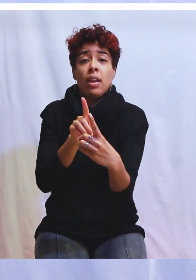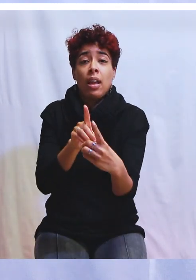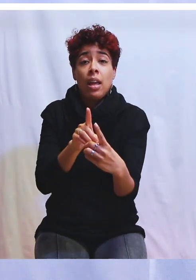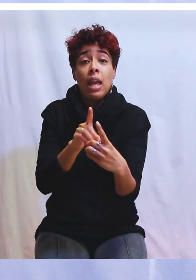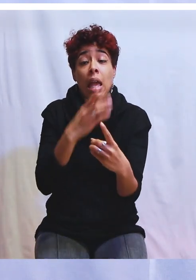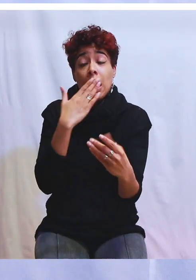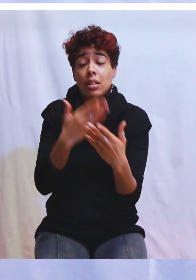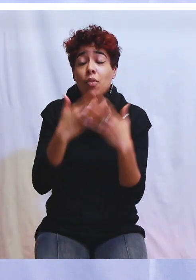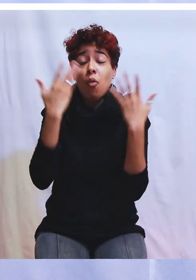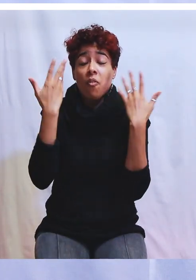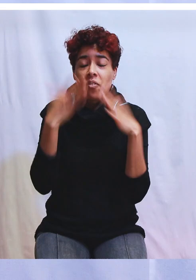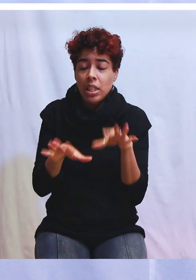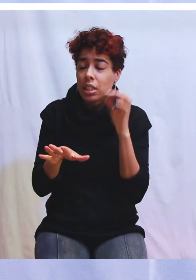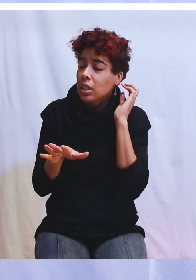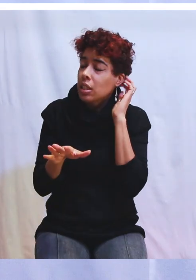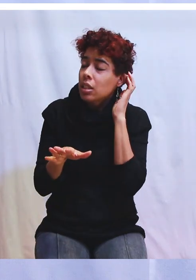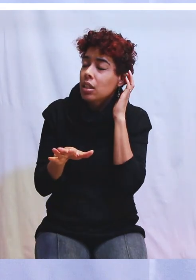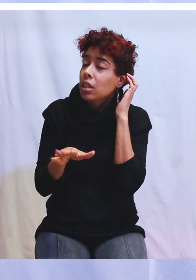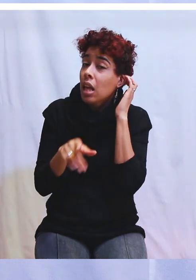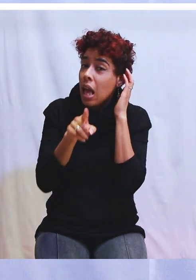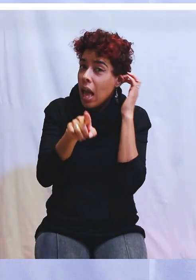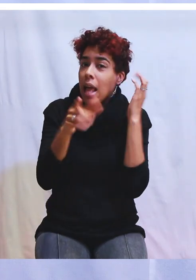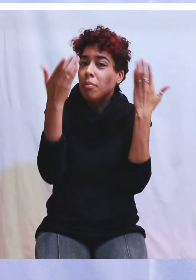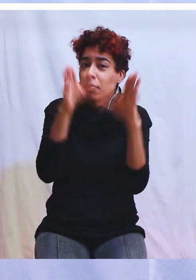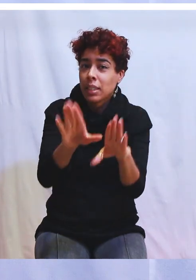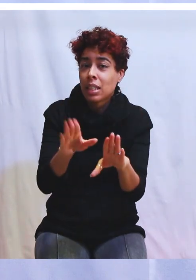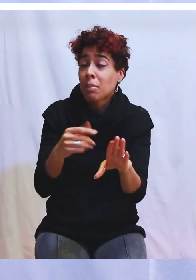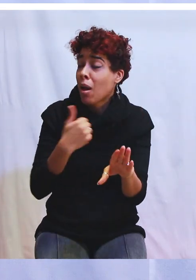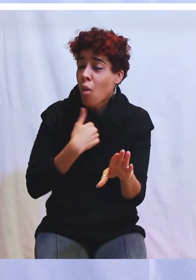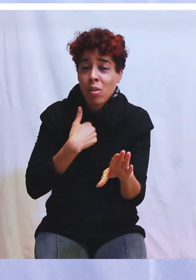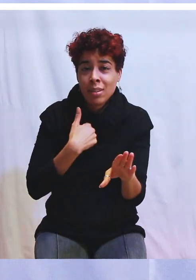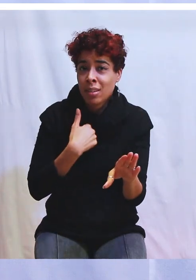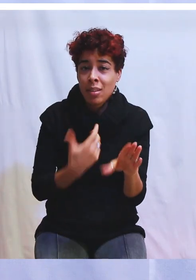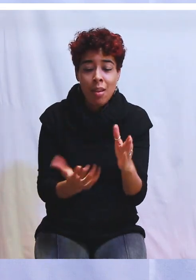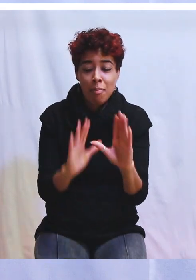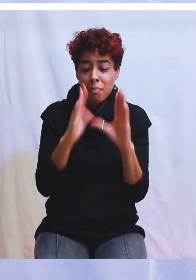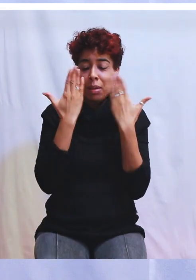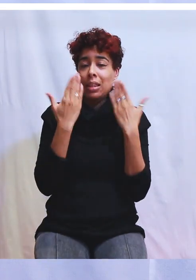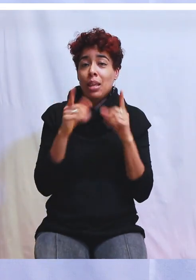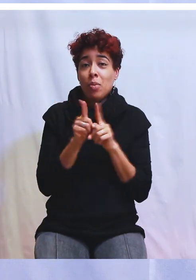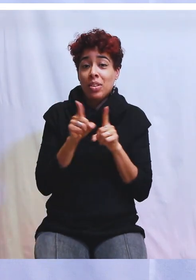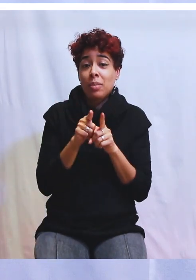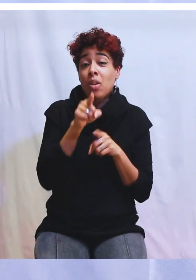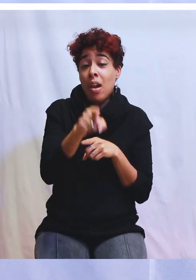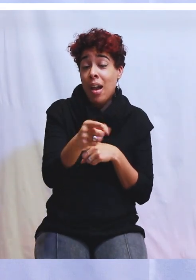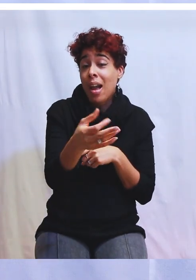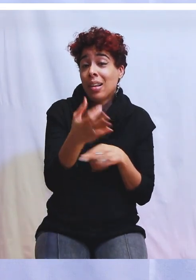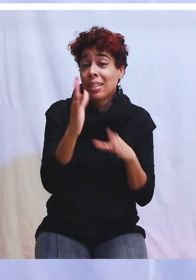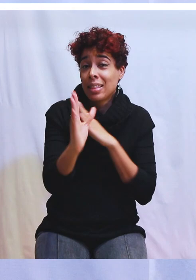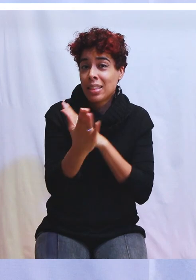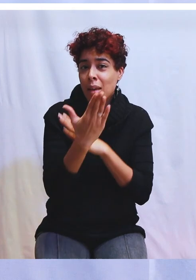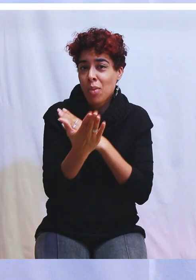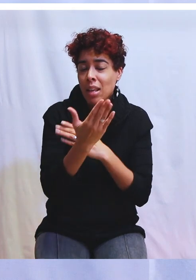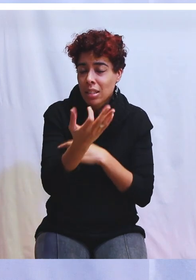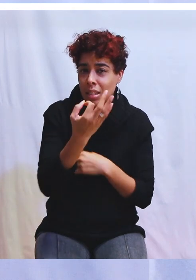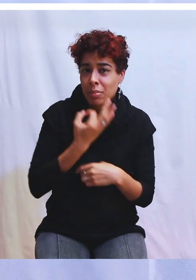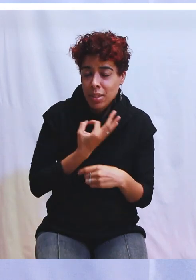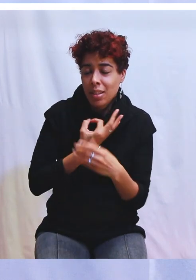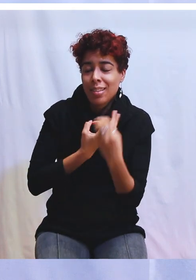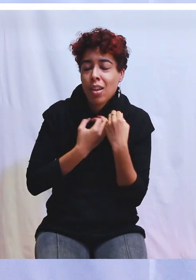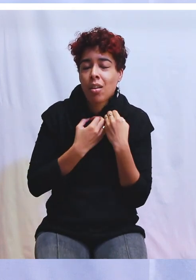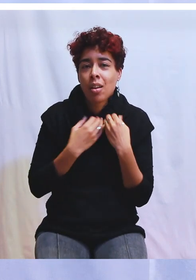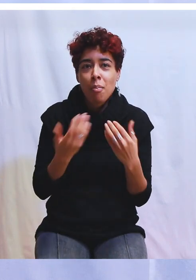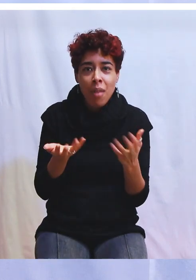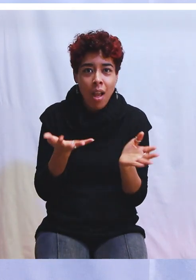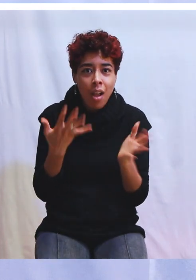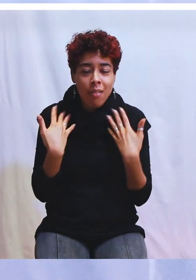ressortais de ce rendez-vous. C'était pas seulement la personne qui était bénie, c'était moi qui étais béni parce que j'entendais dans leur témoignage quelque chose qui venait rafraîchir